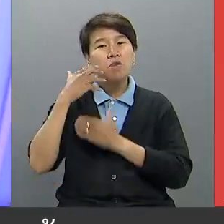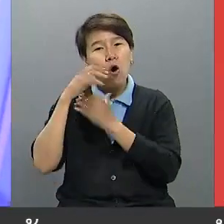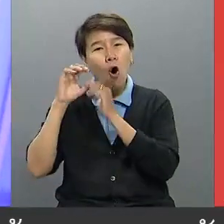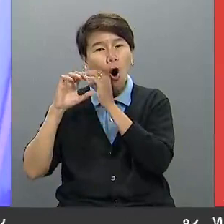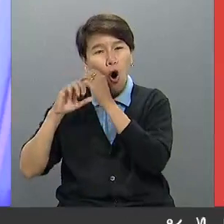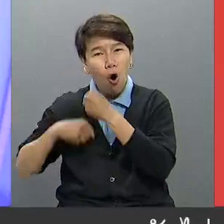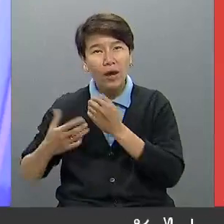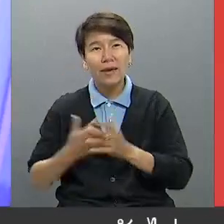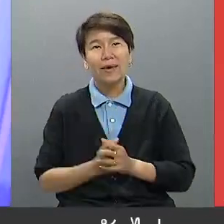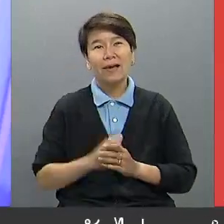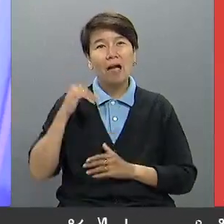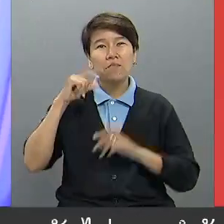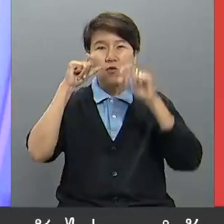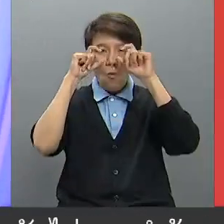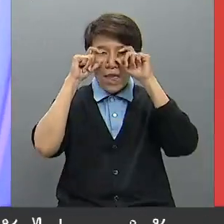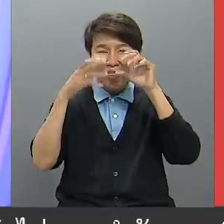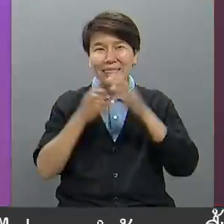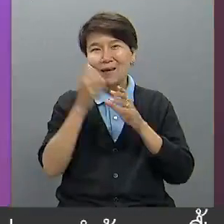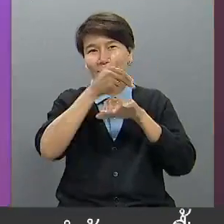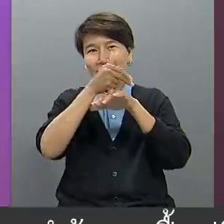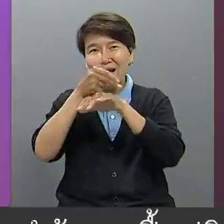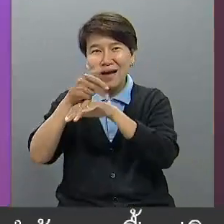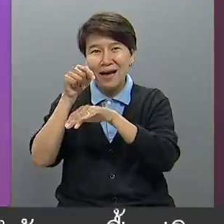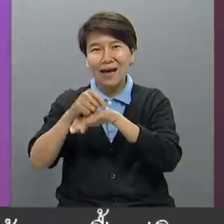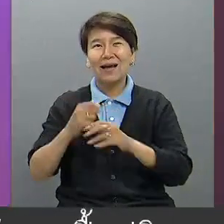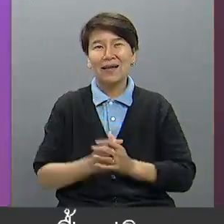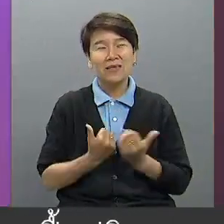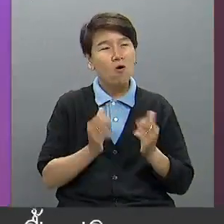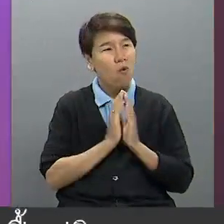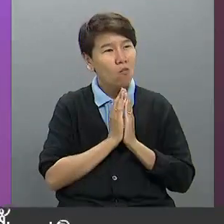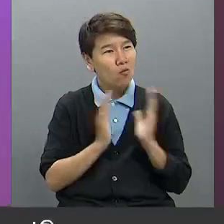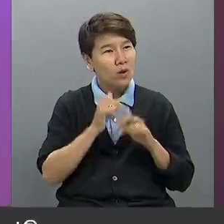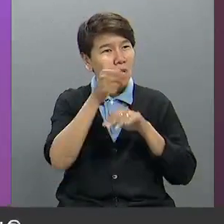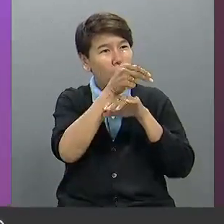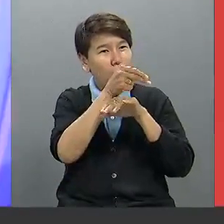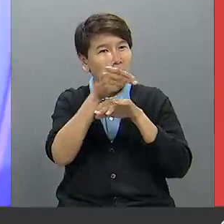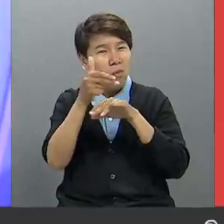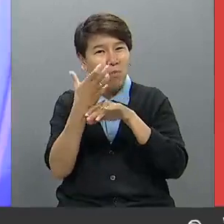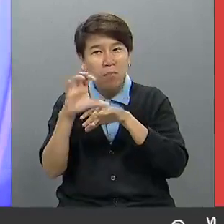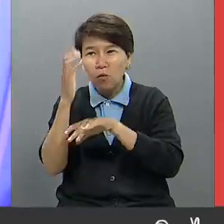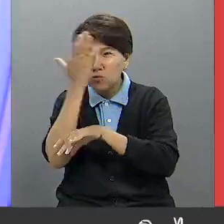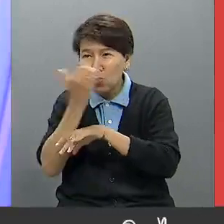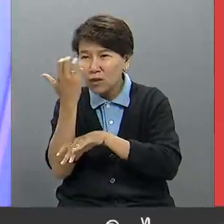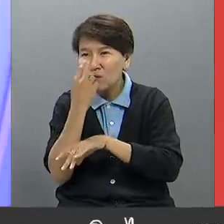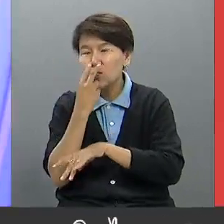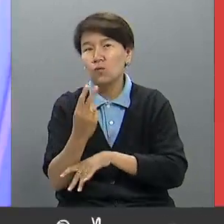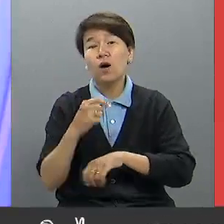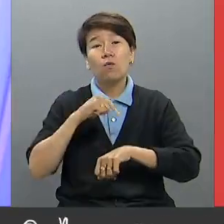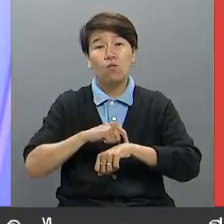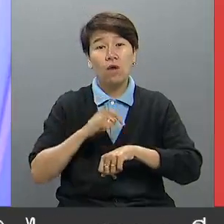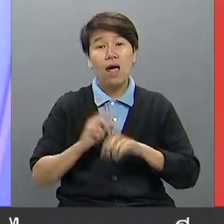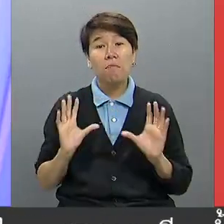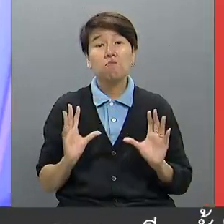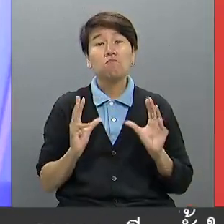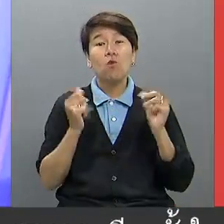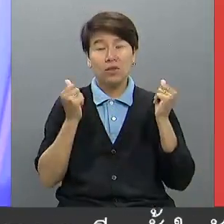แว่น มาดูผลงานเราช่างภาพของเราขอบคุณพี่แว่นด้วยสำหรับภาพสวยๆนะครับ ครับอ่ะคุณผู้ชมครับหมดเวลาของรายการวันใหม่วาไรตี้